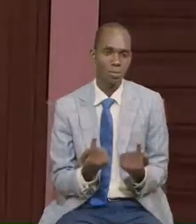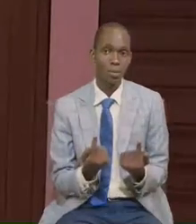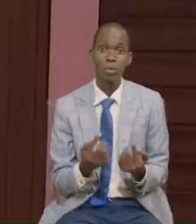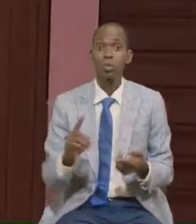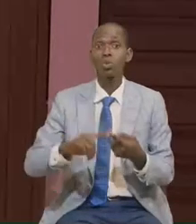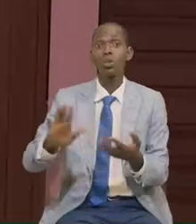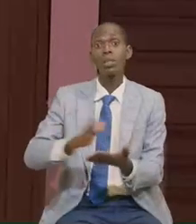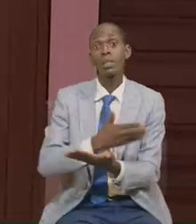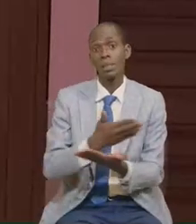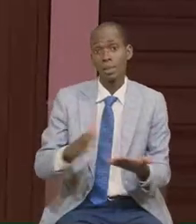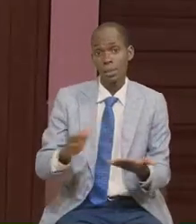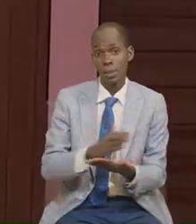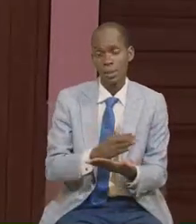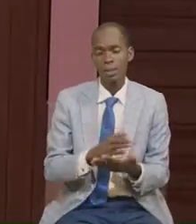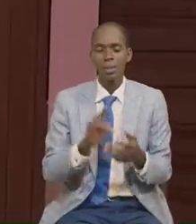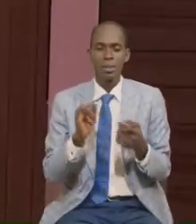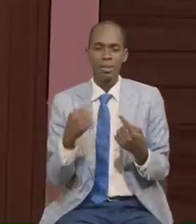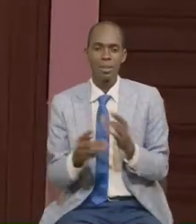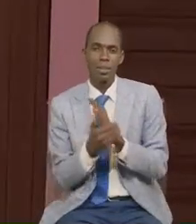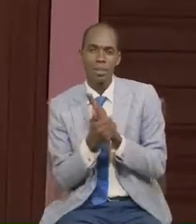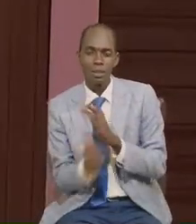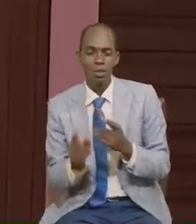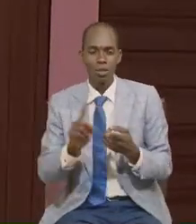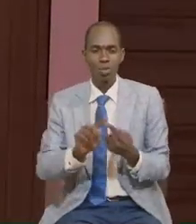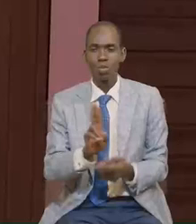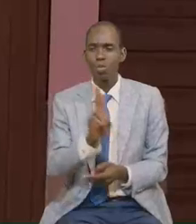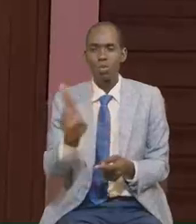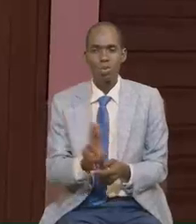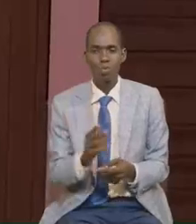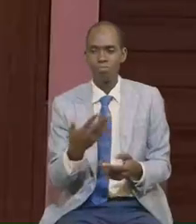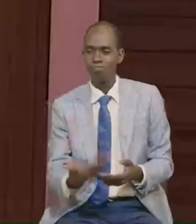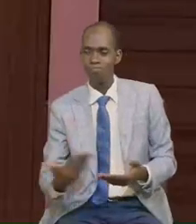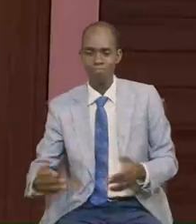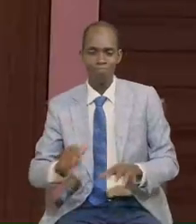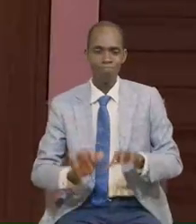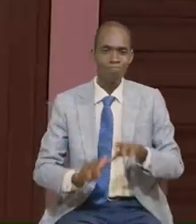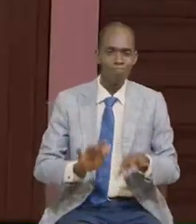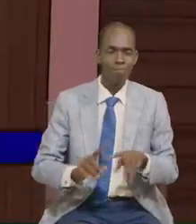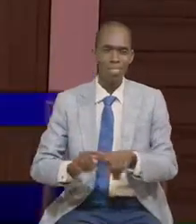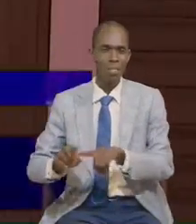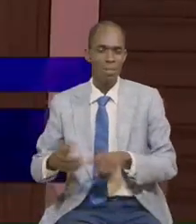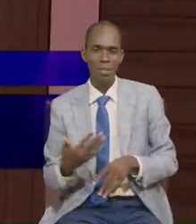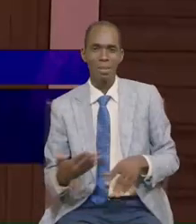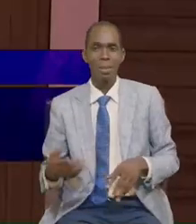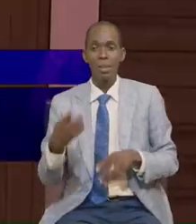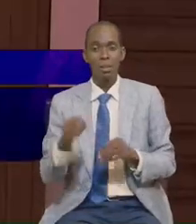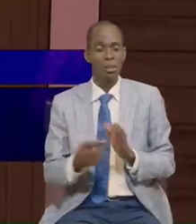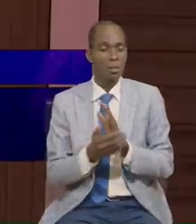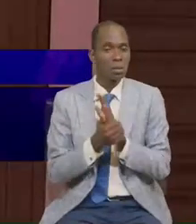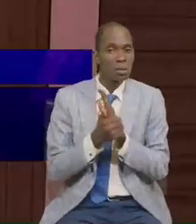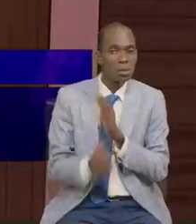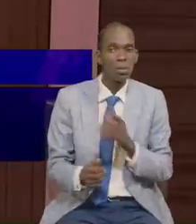a joué un instrument musical labilité à être garde et